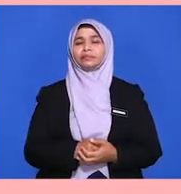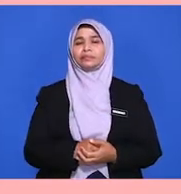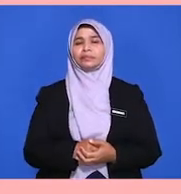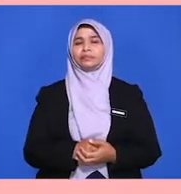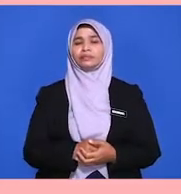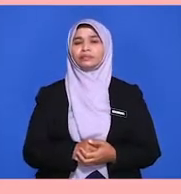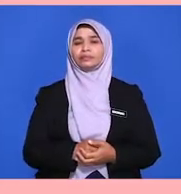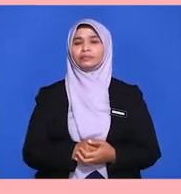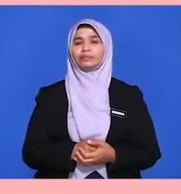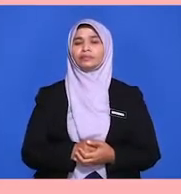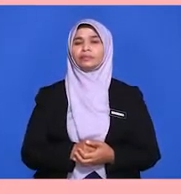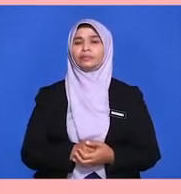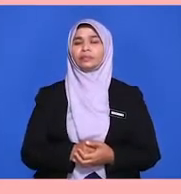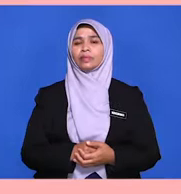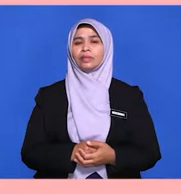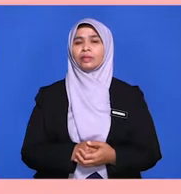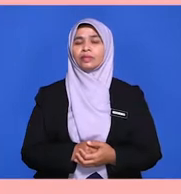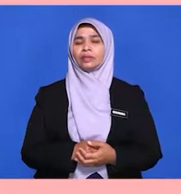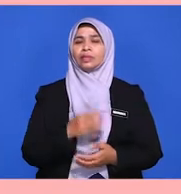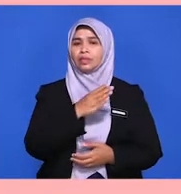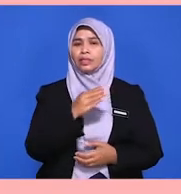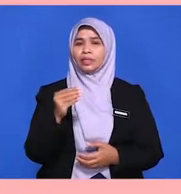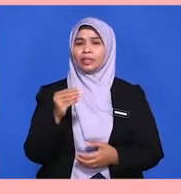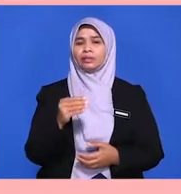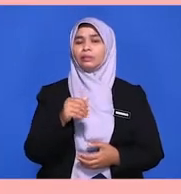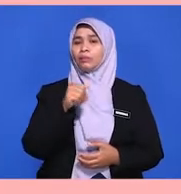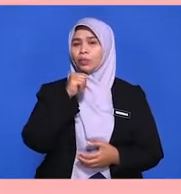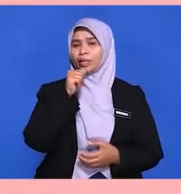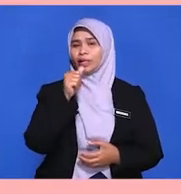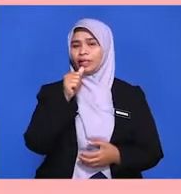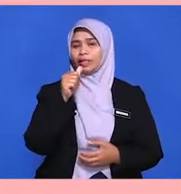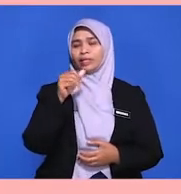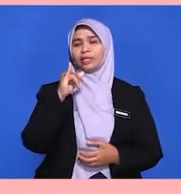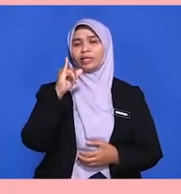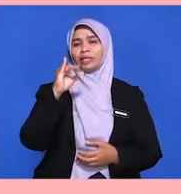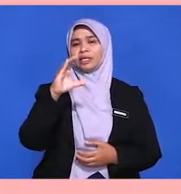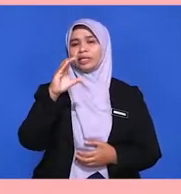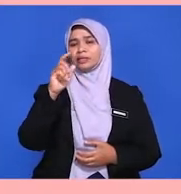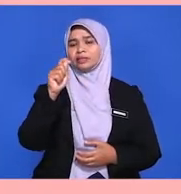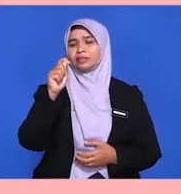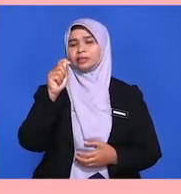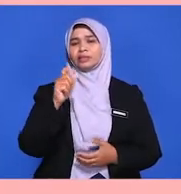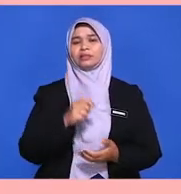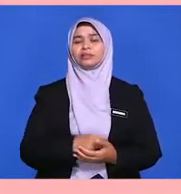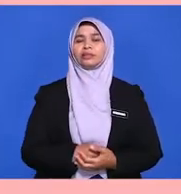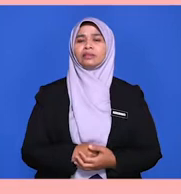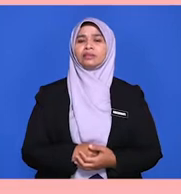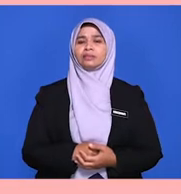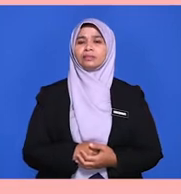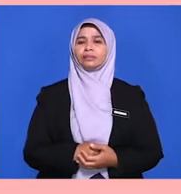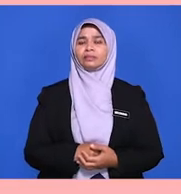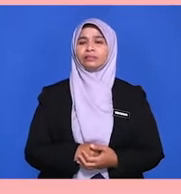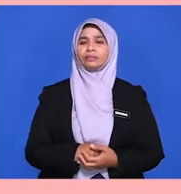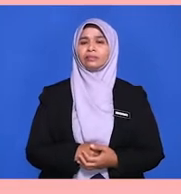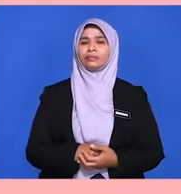komunikasi, dan kaedah yang kedua, iaitu melalui bukan teknologi maklumat dan